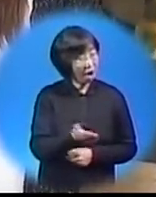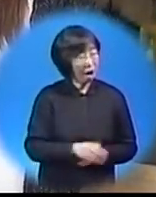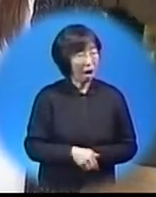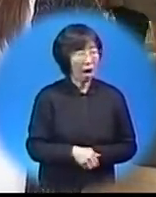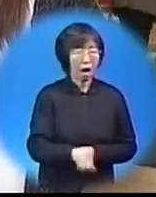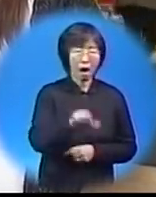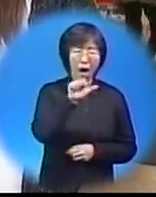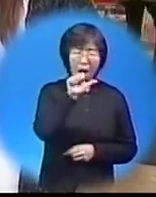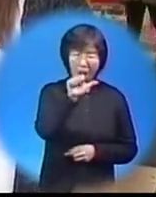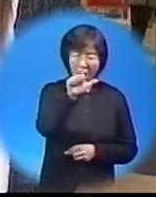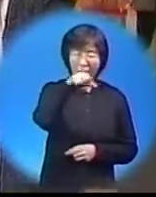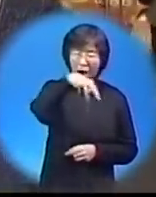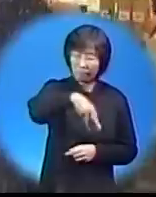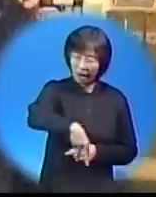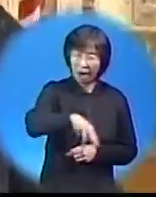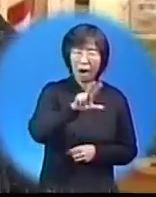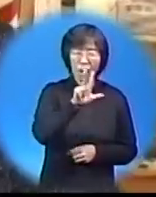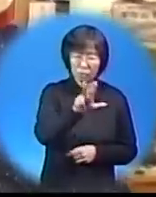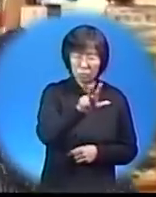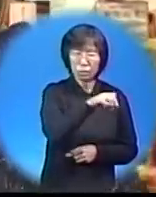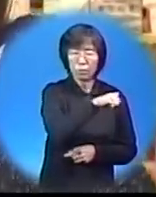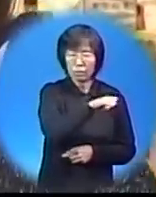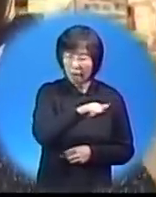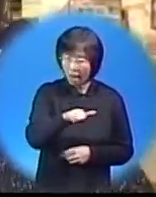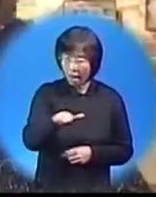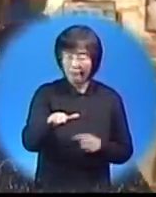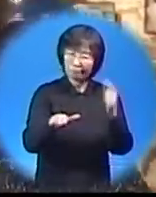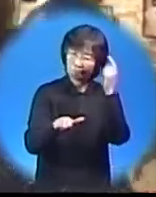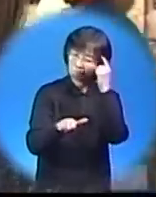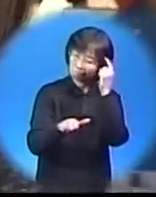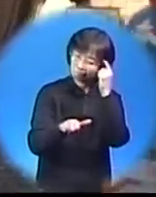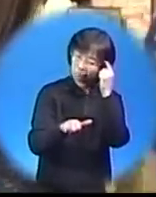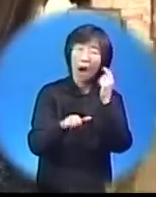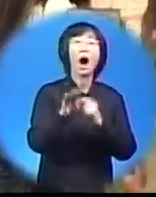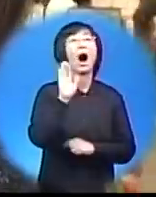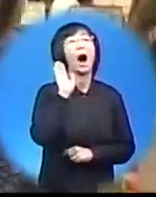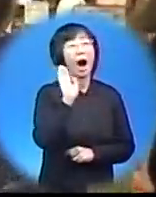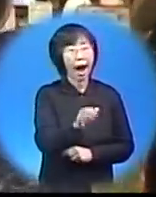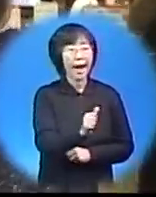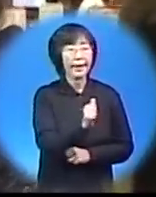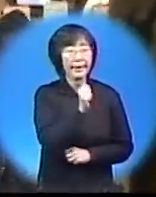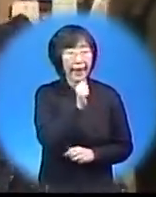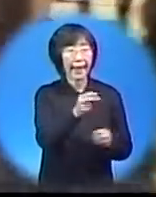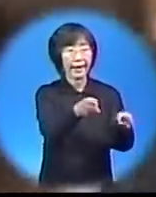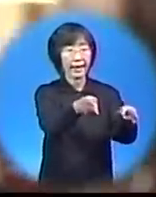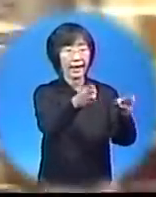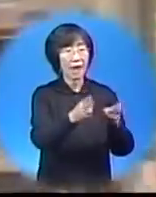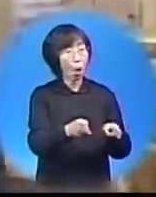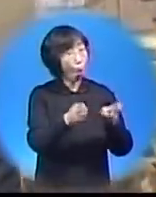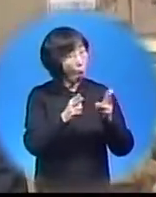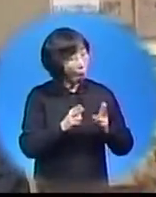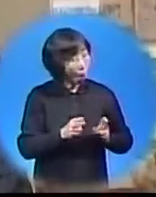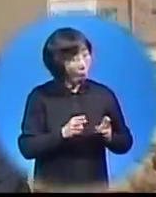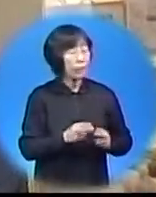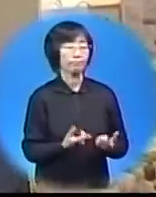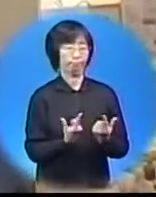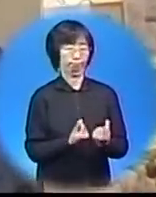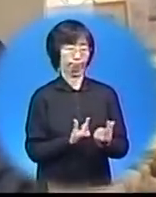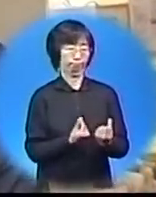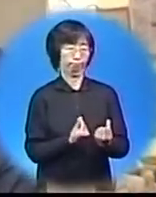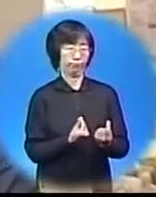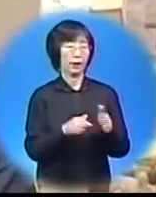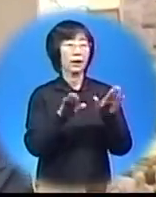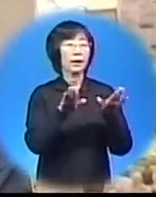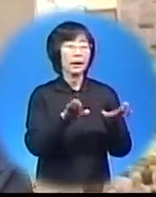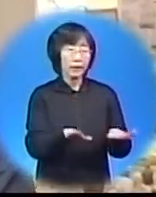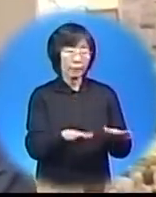ととか。 余部ですか、はい、余部、あー、あ、あれ鉄橋？ そう、鉄橋なんです、 はいはい、 で鉄橋